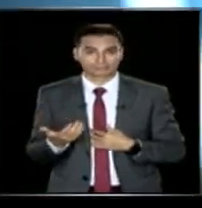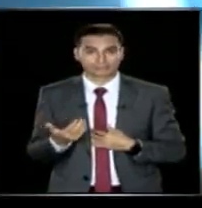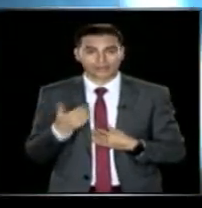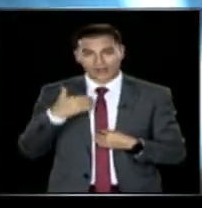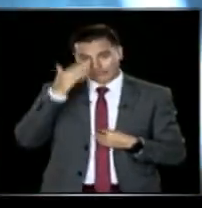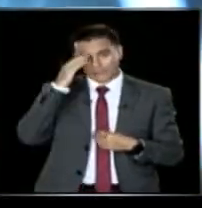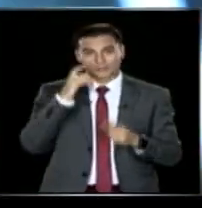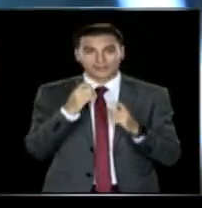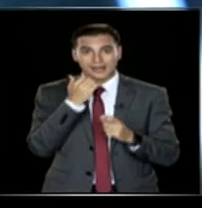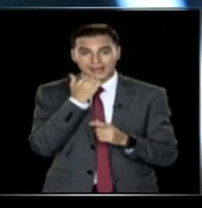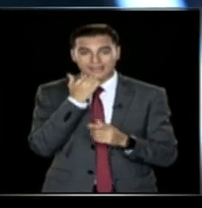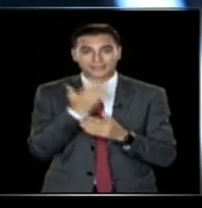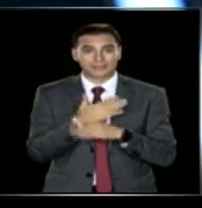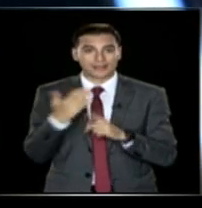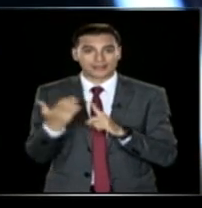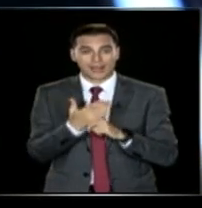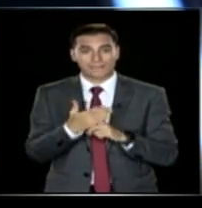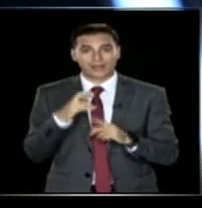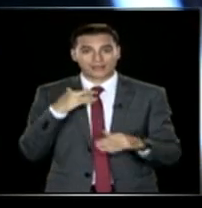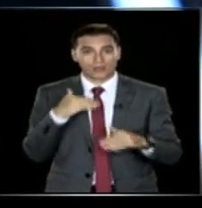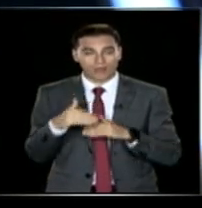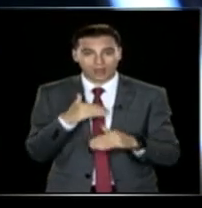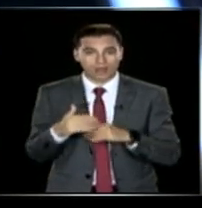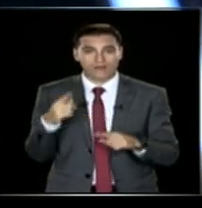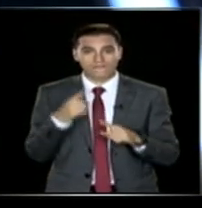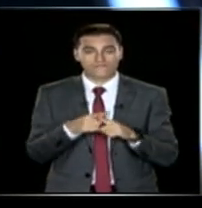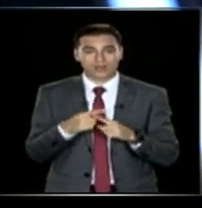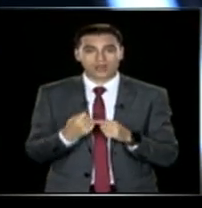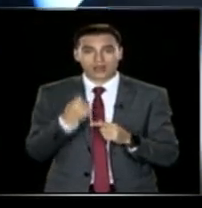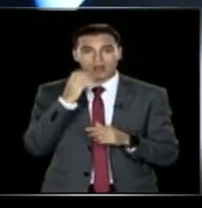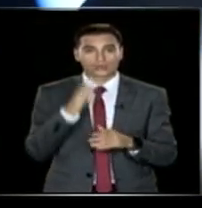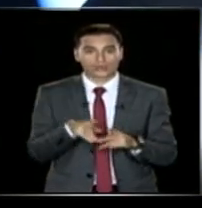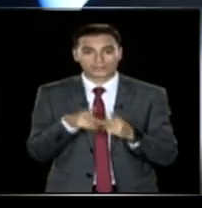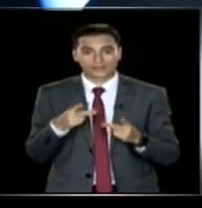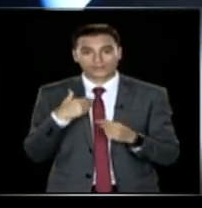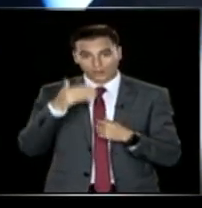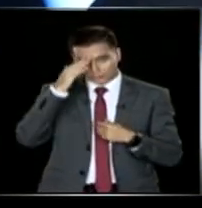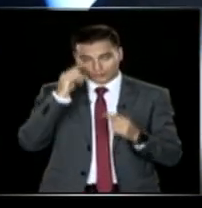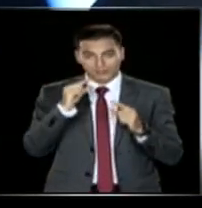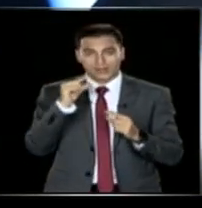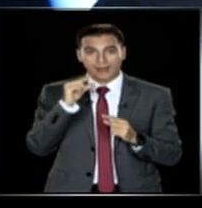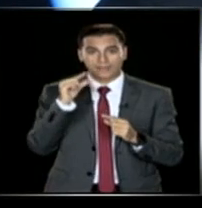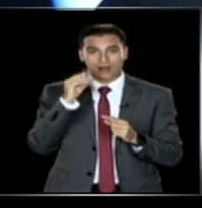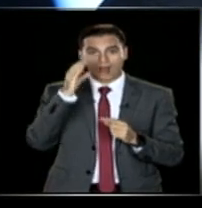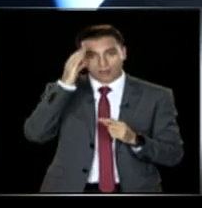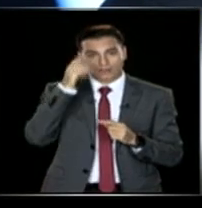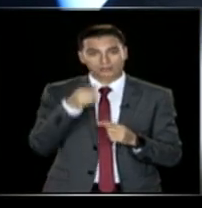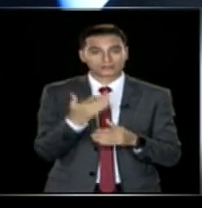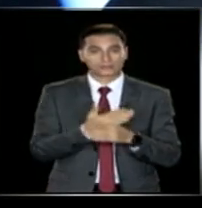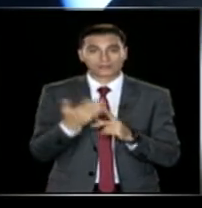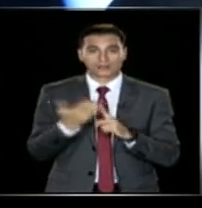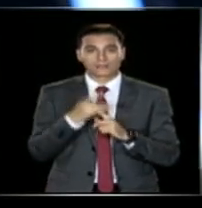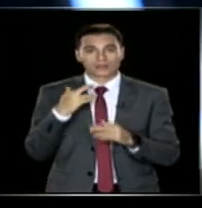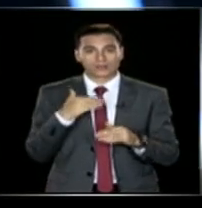أشكر البنك الأهلي لدعمه لذوي القدرات الخاصة أو قادرون باختلاف، وأشكر برنامج العباقرة لدعمه